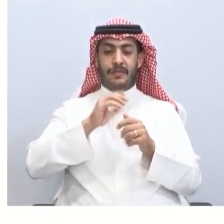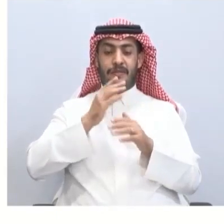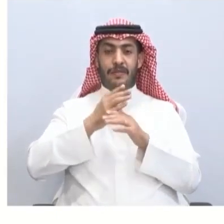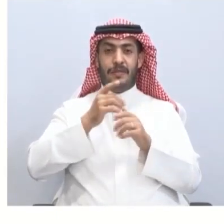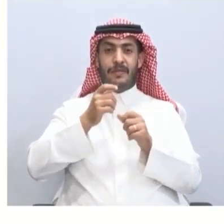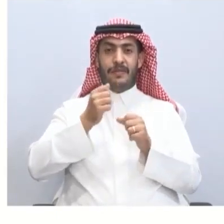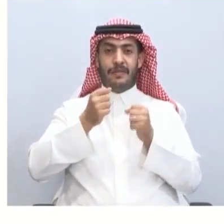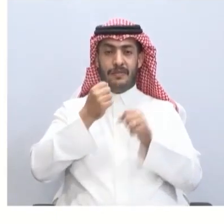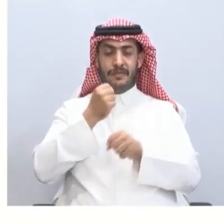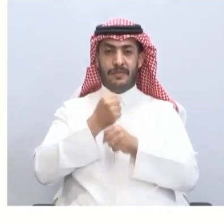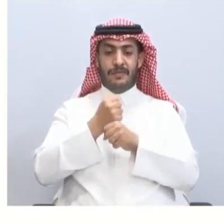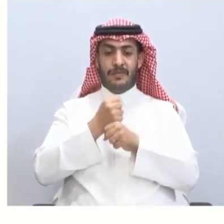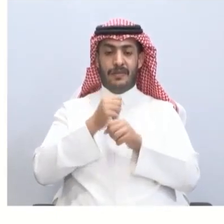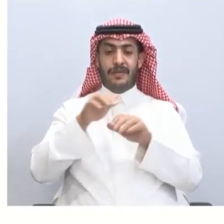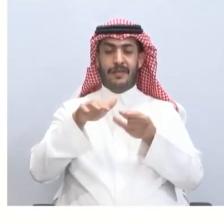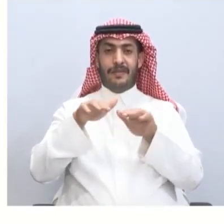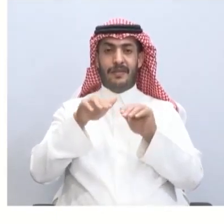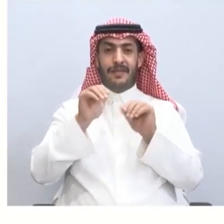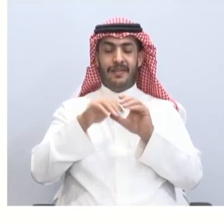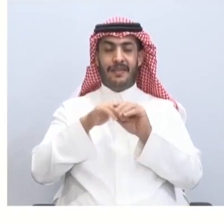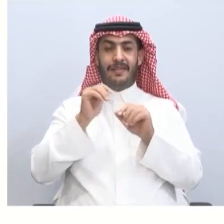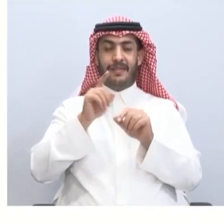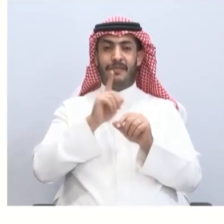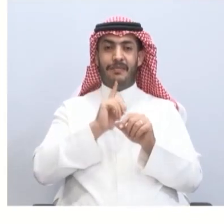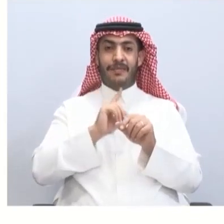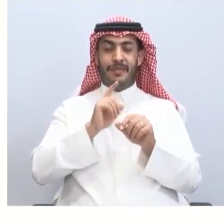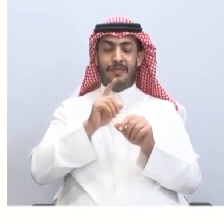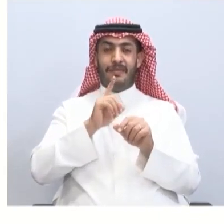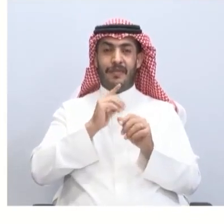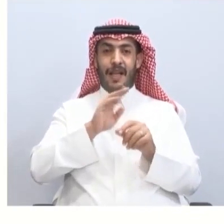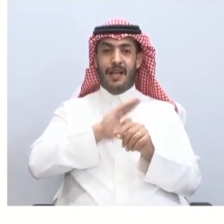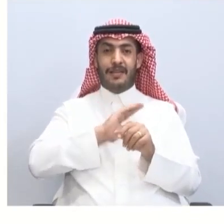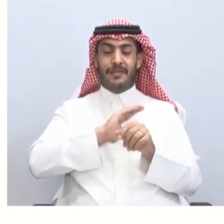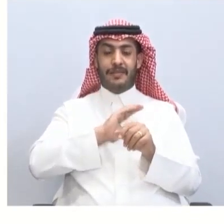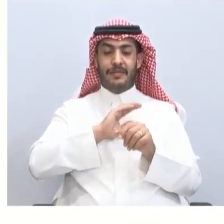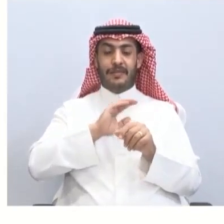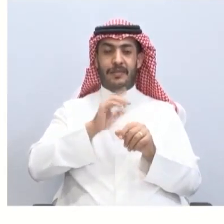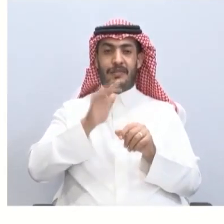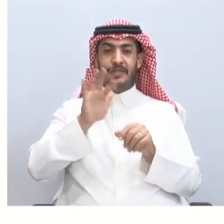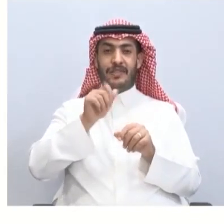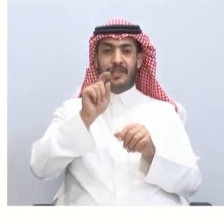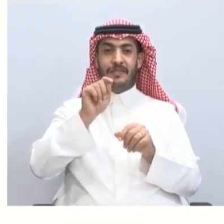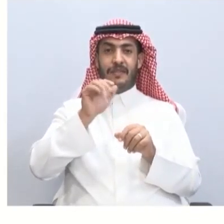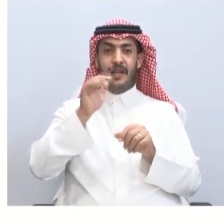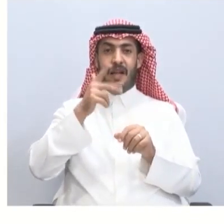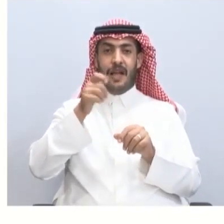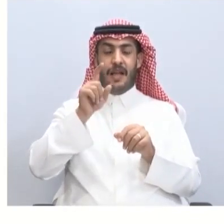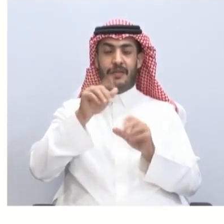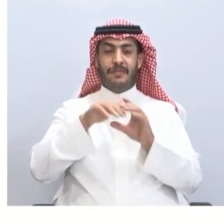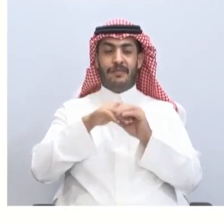بل انتظر الى انتهاء موسم الحج ماذا فعل الشريف غالب